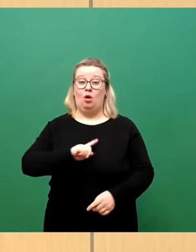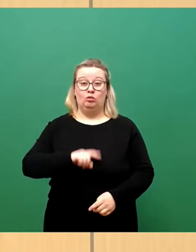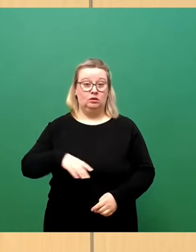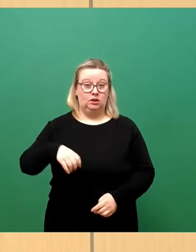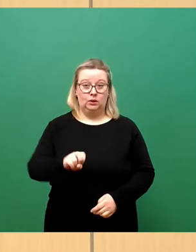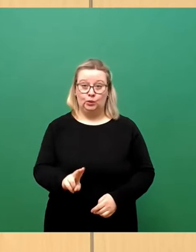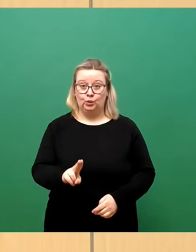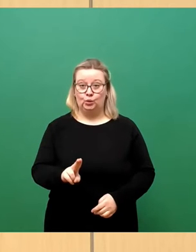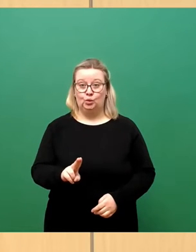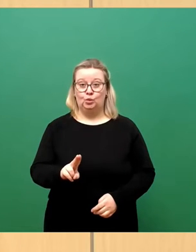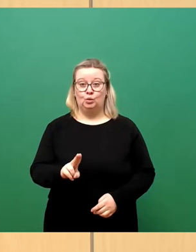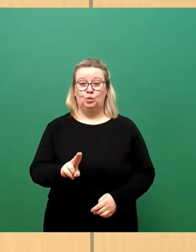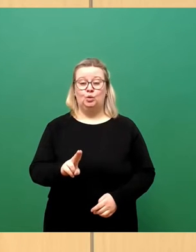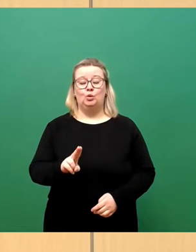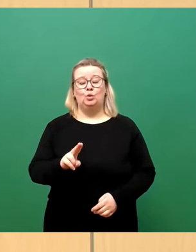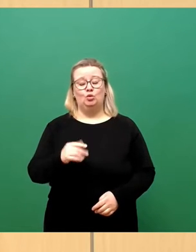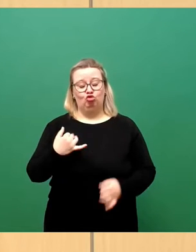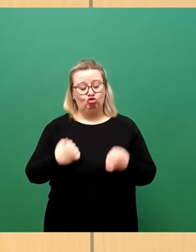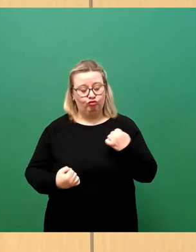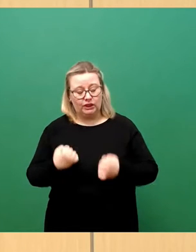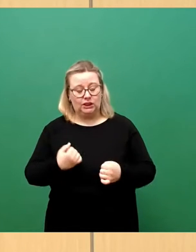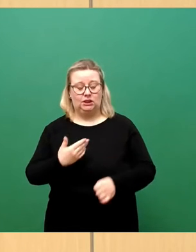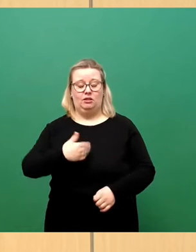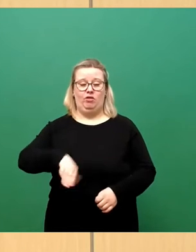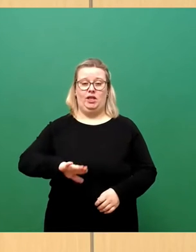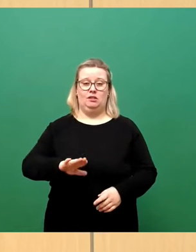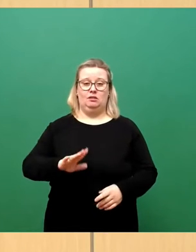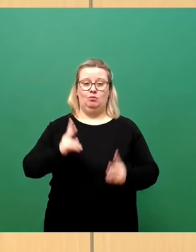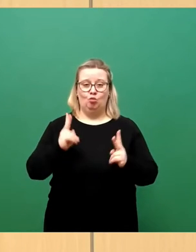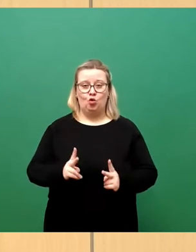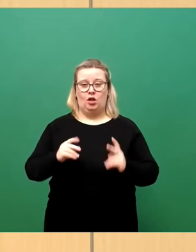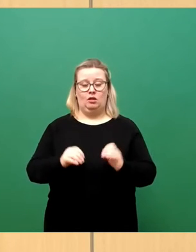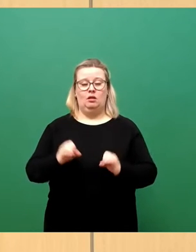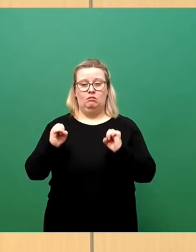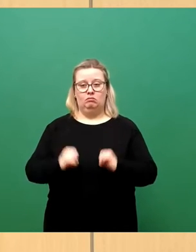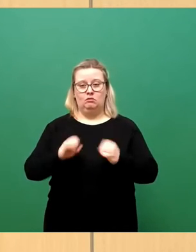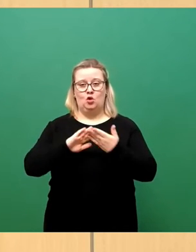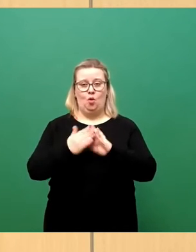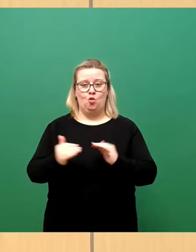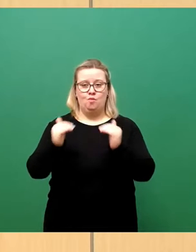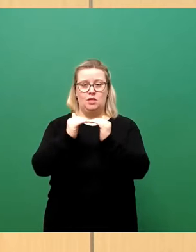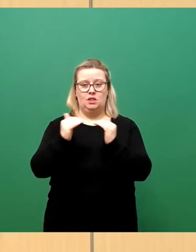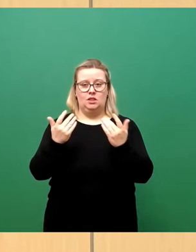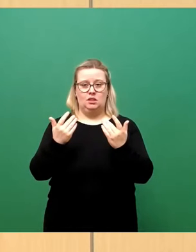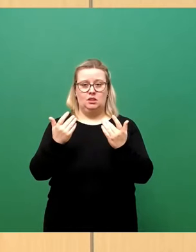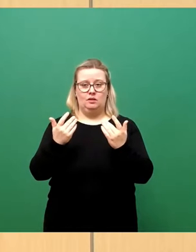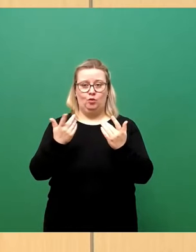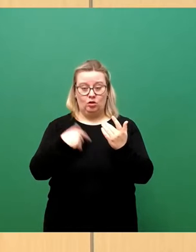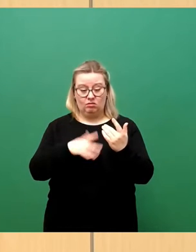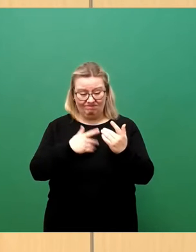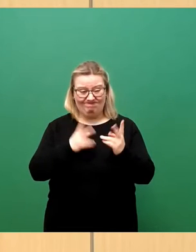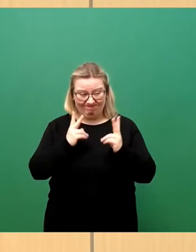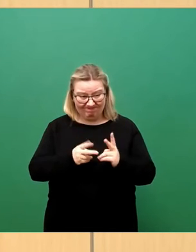es doch sehr schwierig, den gefundenen Kompromiss in der Fraktion durchzusetzen, uns zu einer